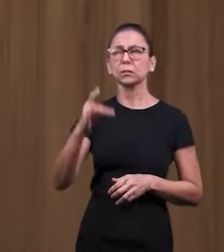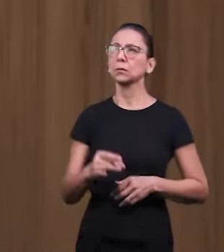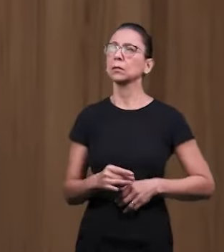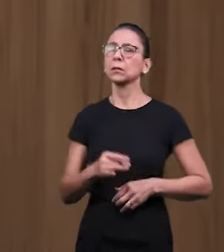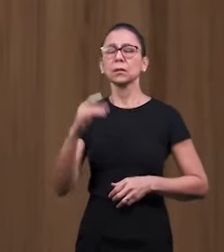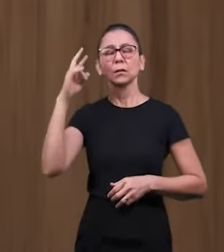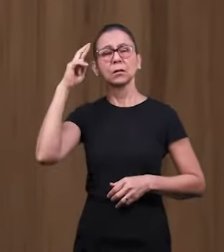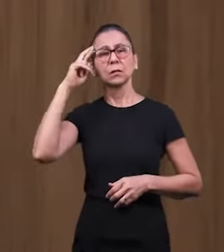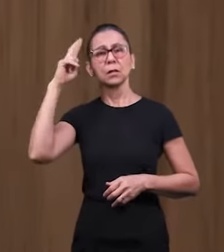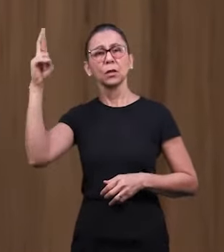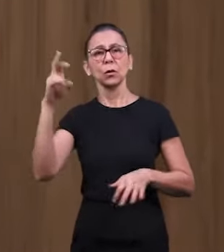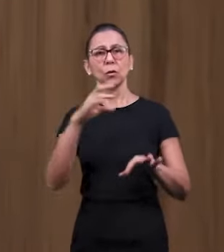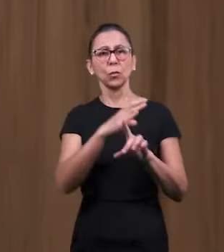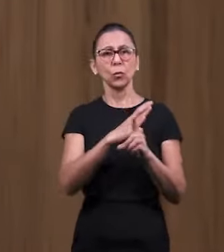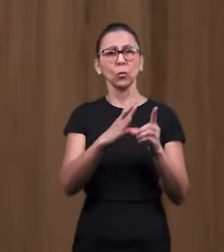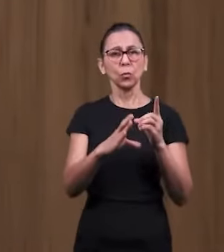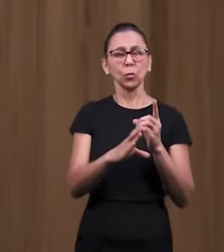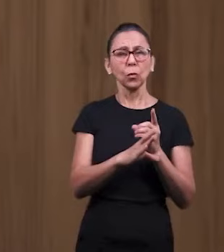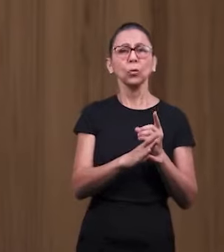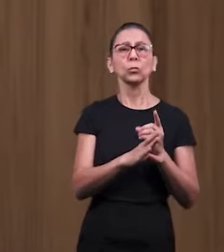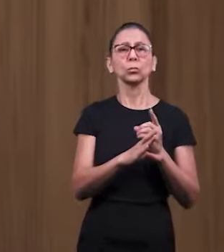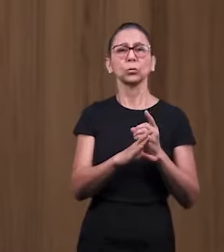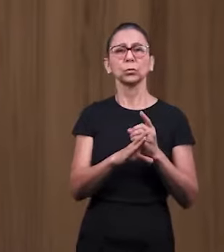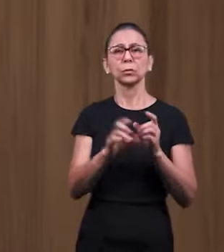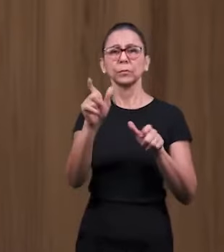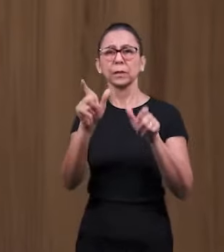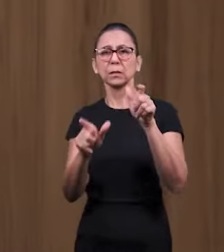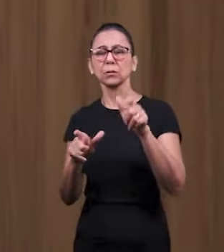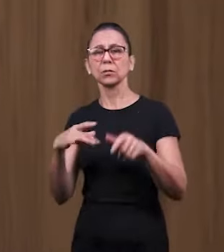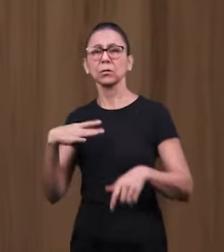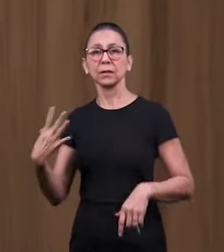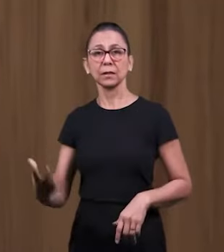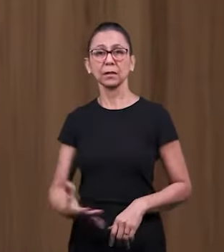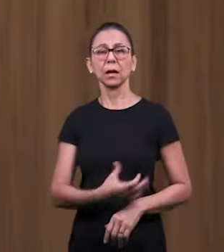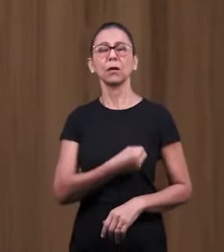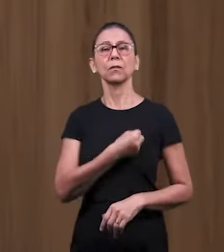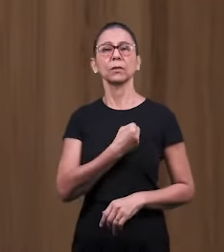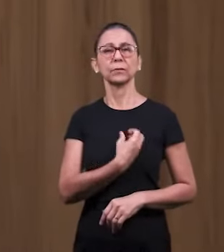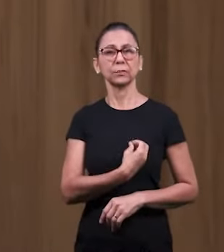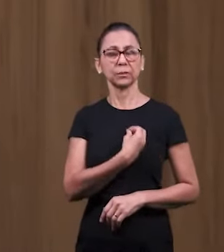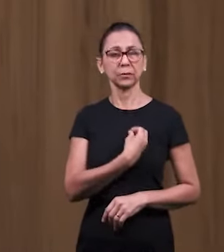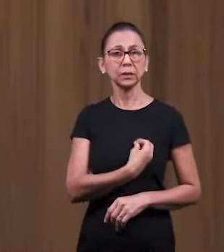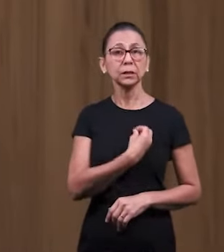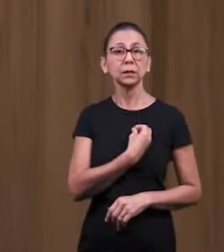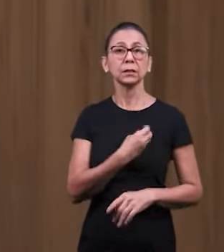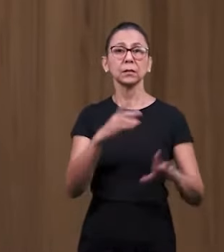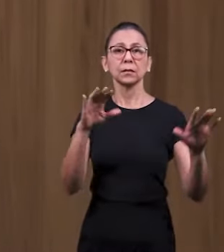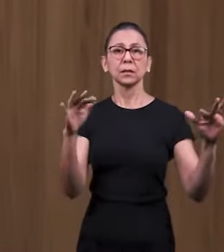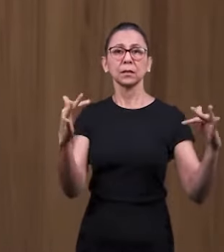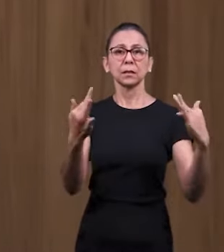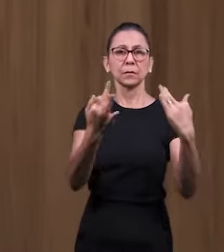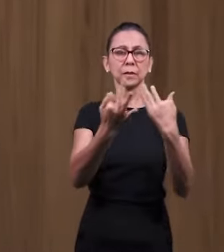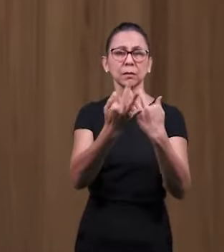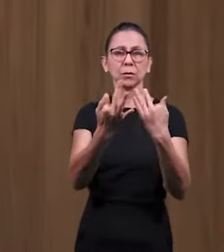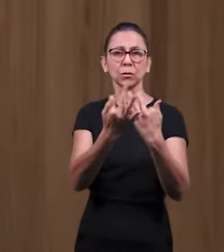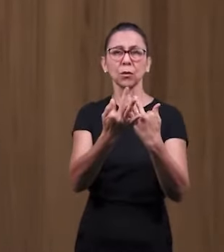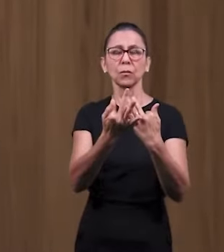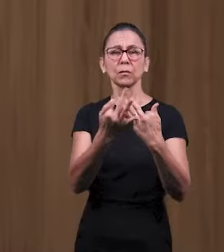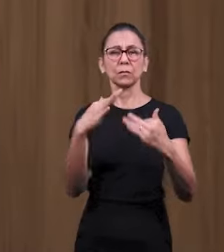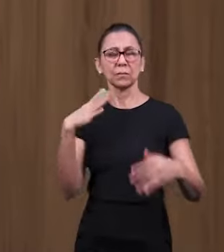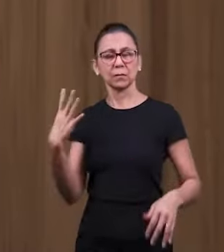спасение душ, чтобы Ты мог благословлять семьи, дома, всех тех, кто слышит нас